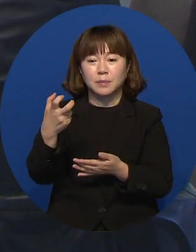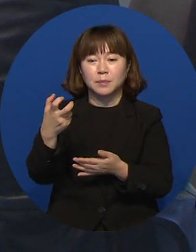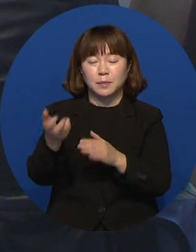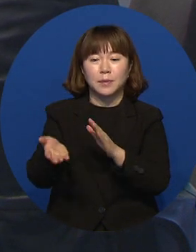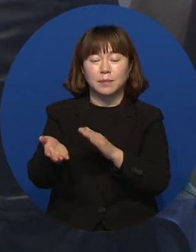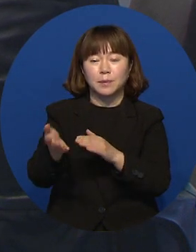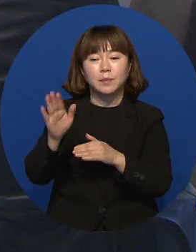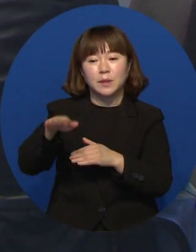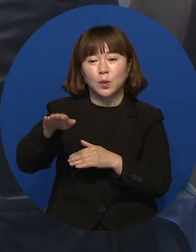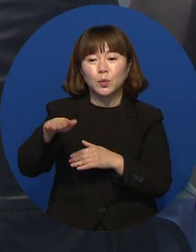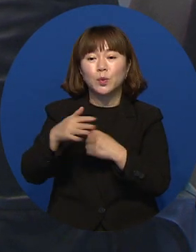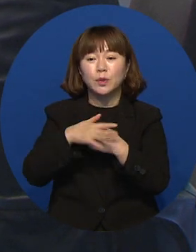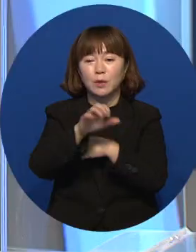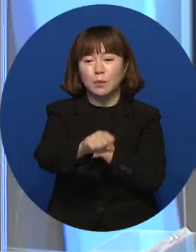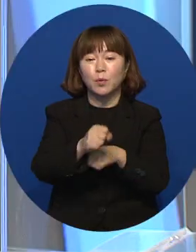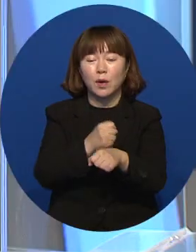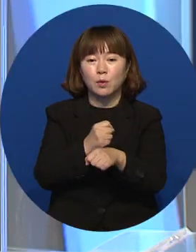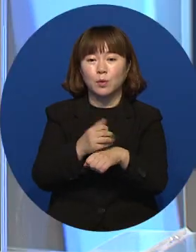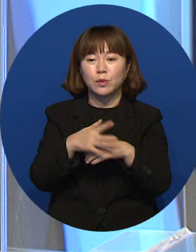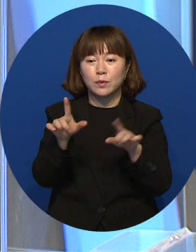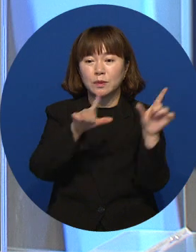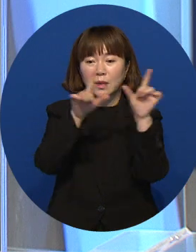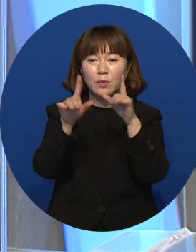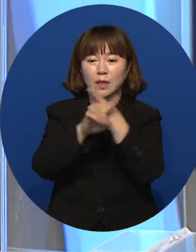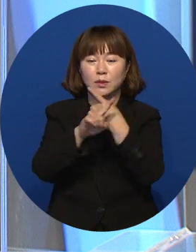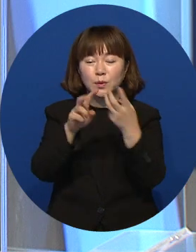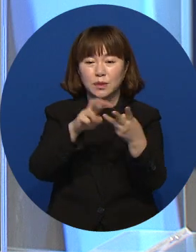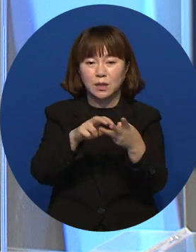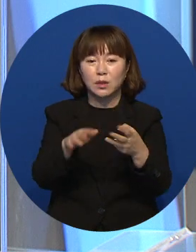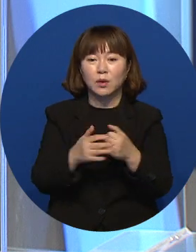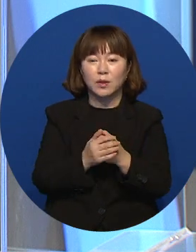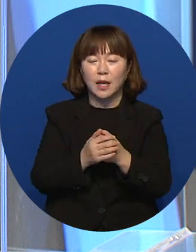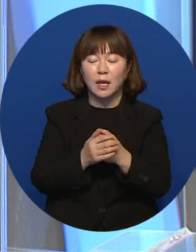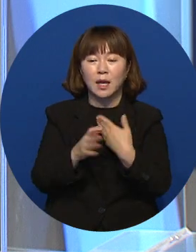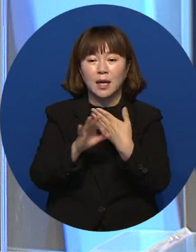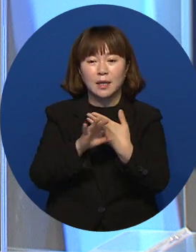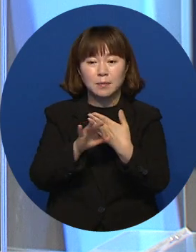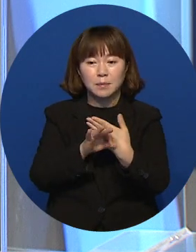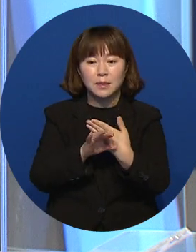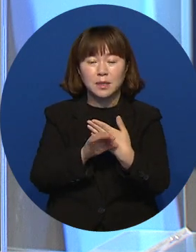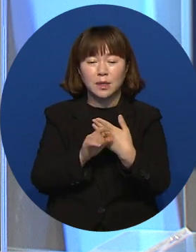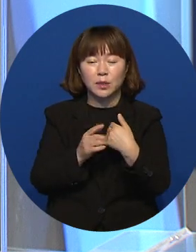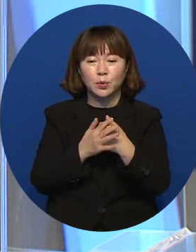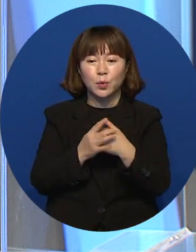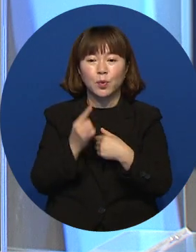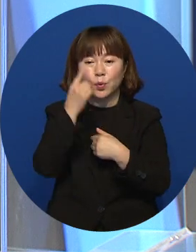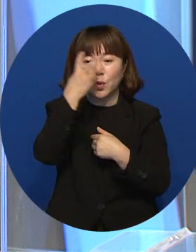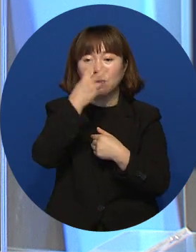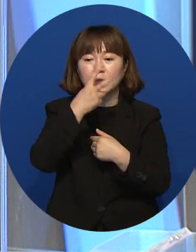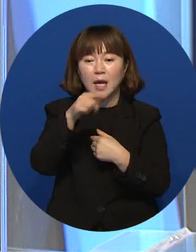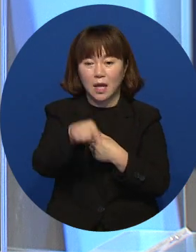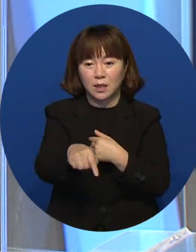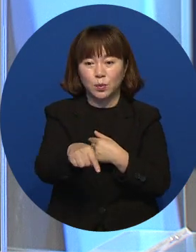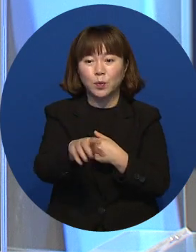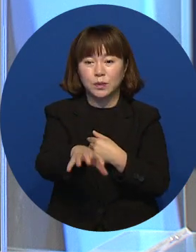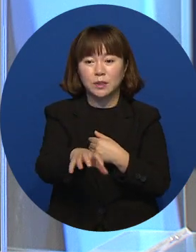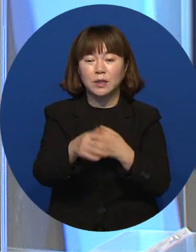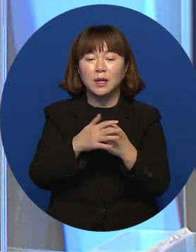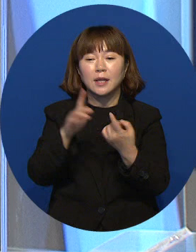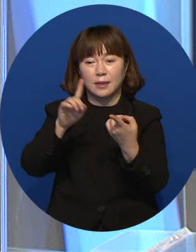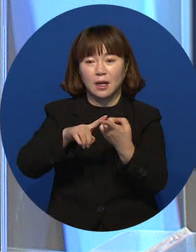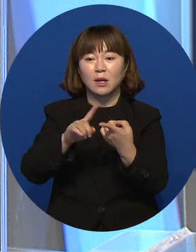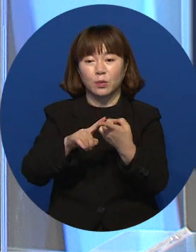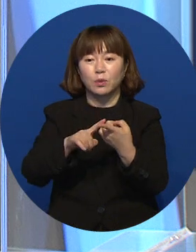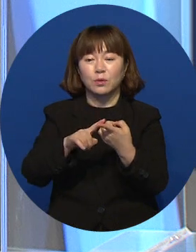생화 치료센터 나 아 또 임시 선별검사 소를 지금 운영하는 것을 그대로 운영하기 때문에 그렇게